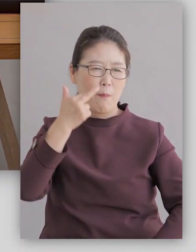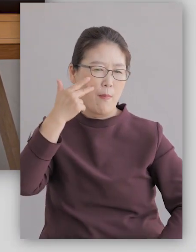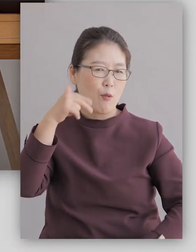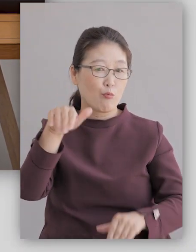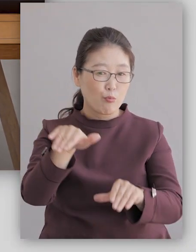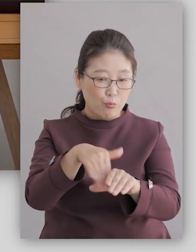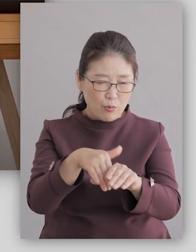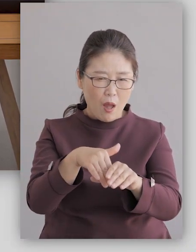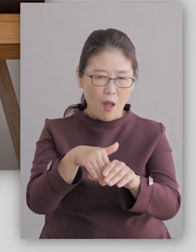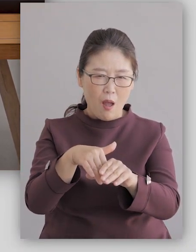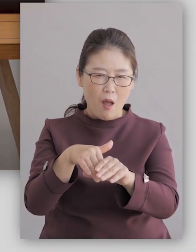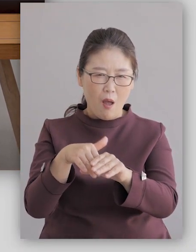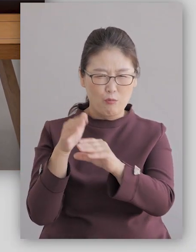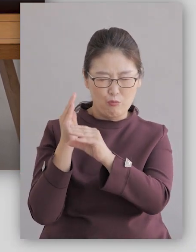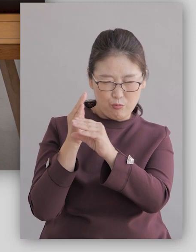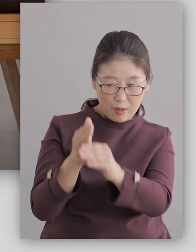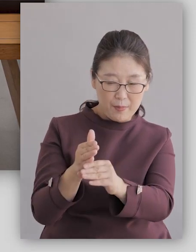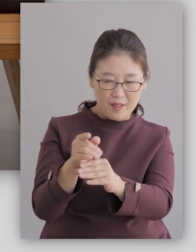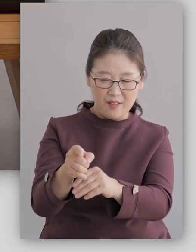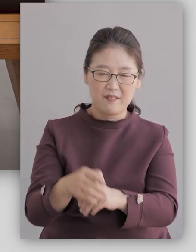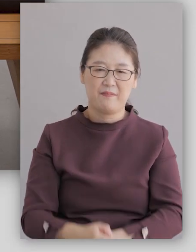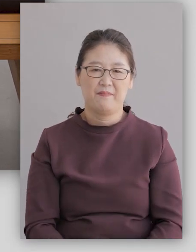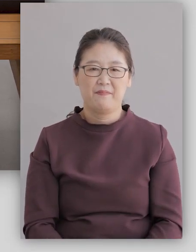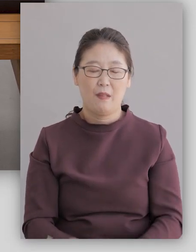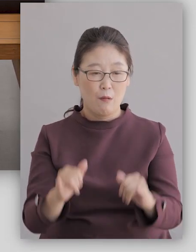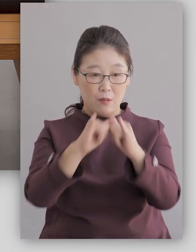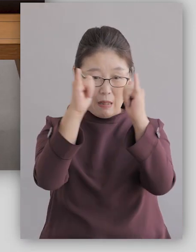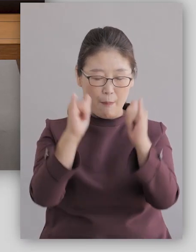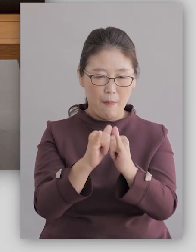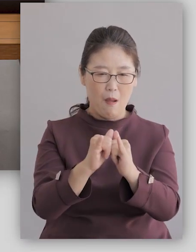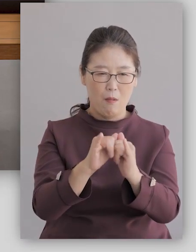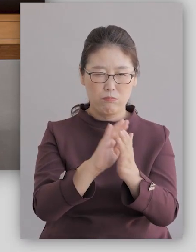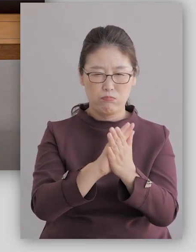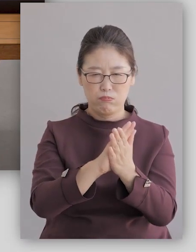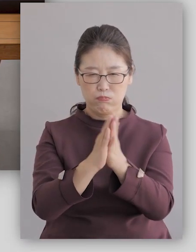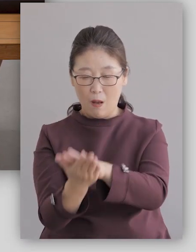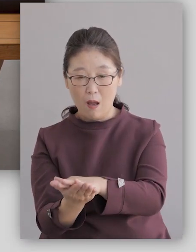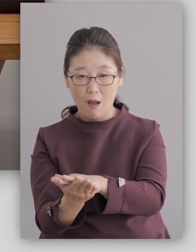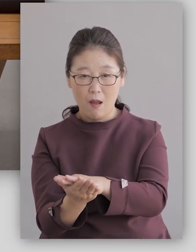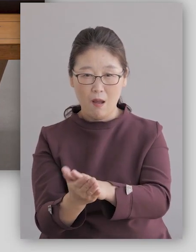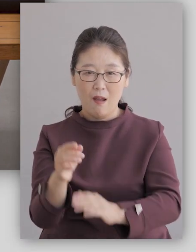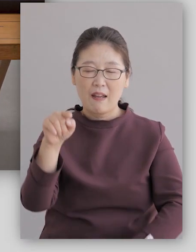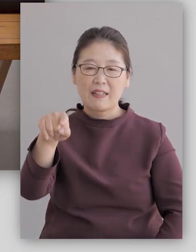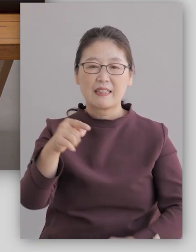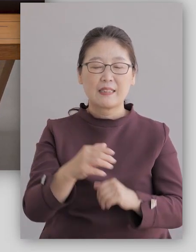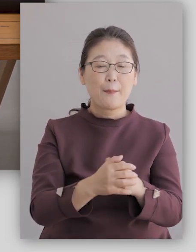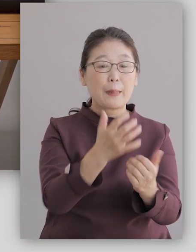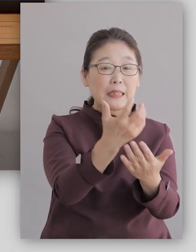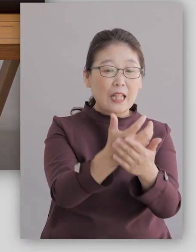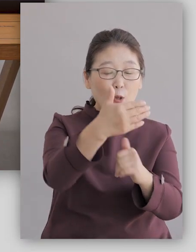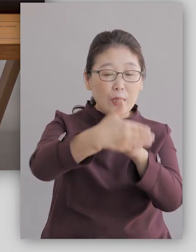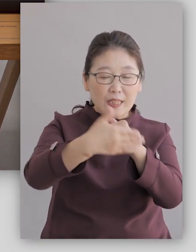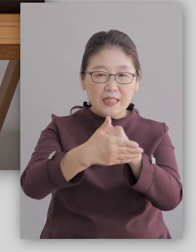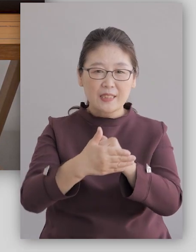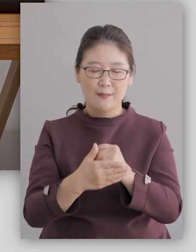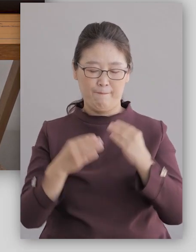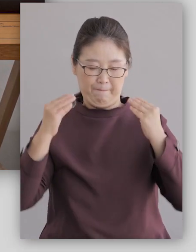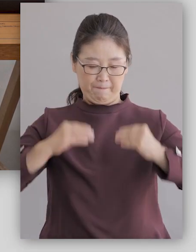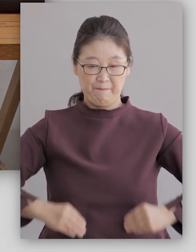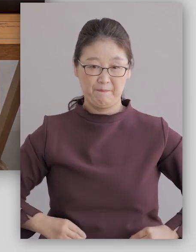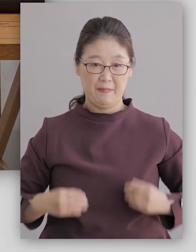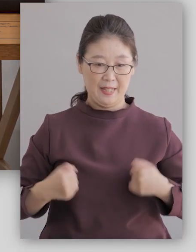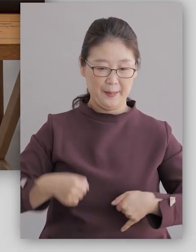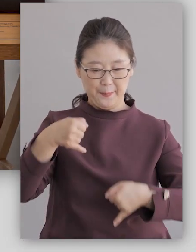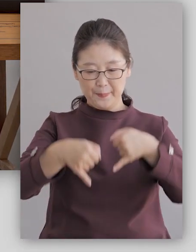중심으로 사회가 재편되던 시기이기도 했습니다. 아카이브 사진 중에 민코 코트를 입고 하이힐을